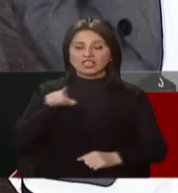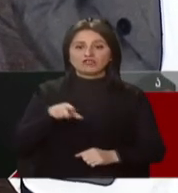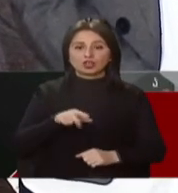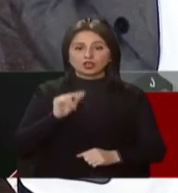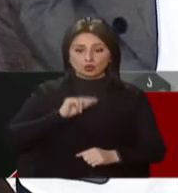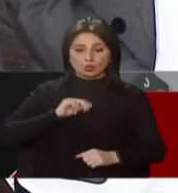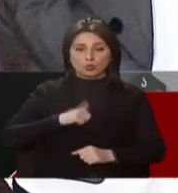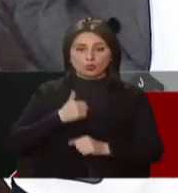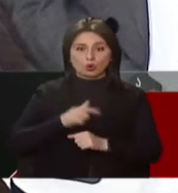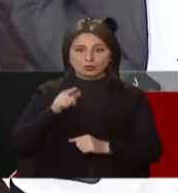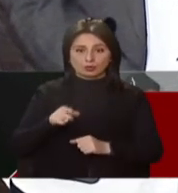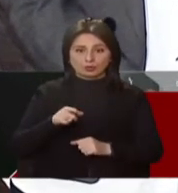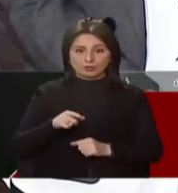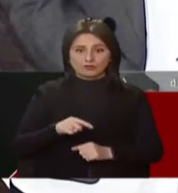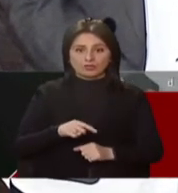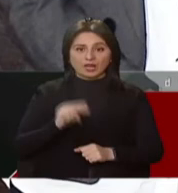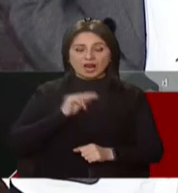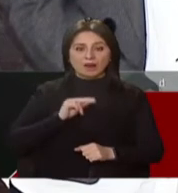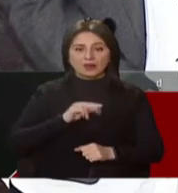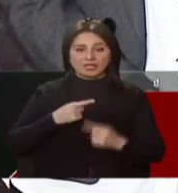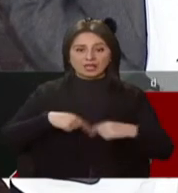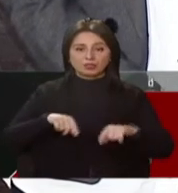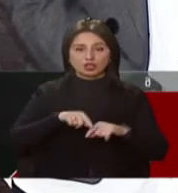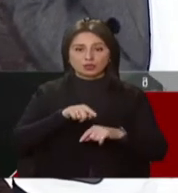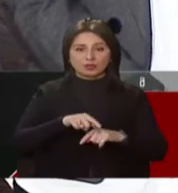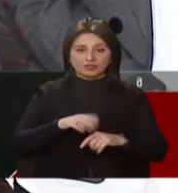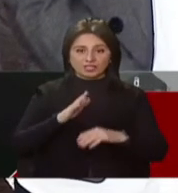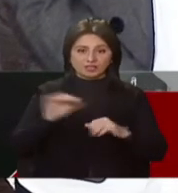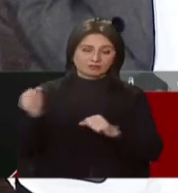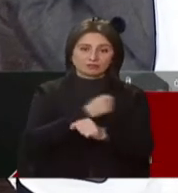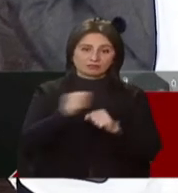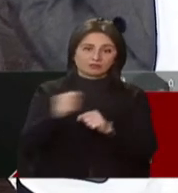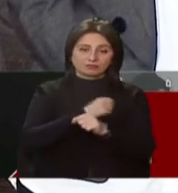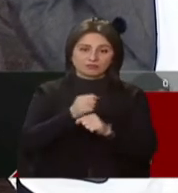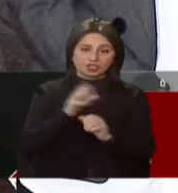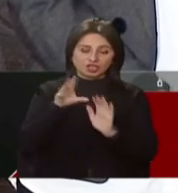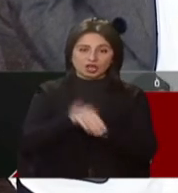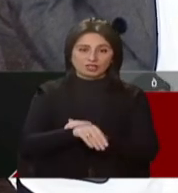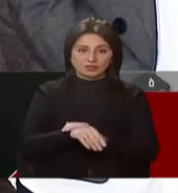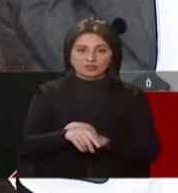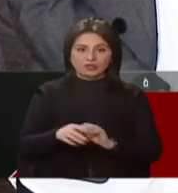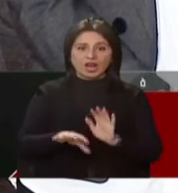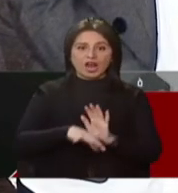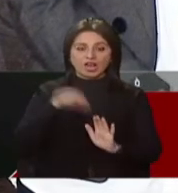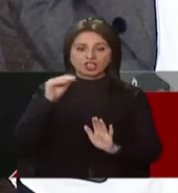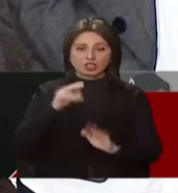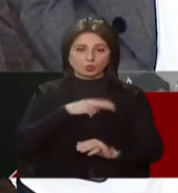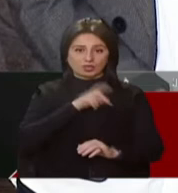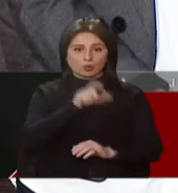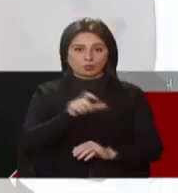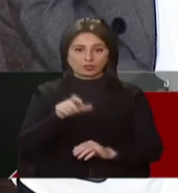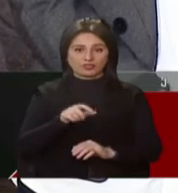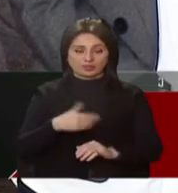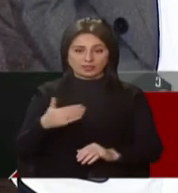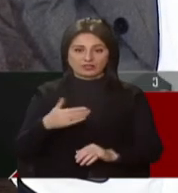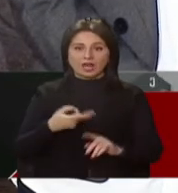აპარატის უფროსი და თვითონ აპარატის თანამშრომლები ხელჩართულ ბრძოლაში ჩაერთნენ არჩეულ დეპუტატების